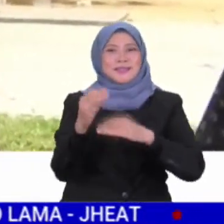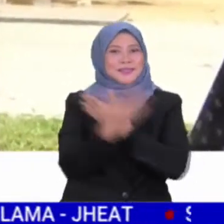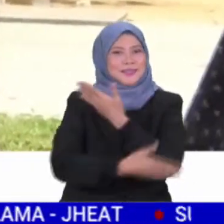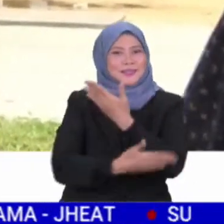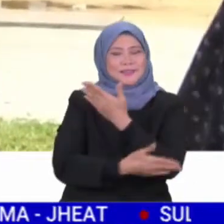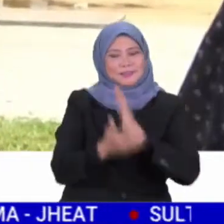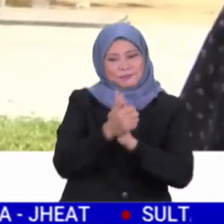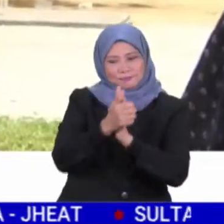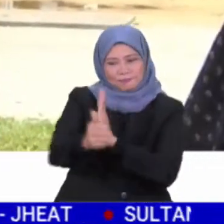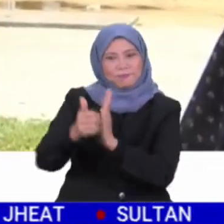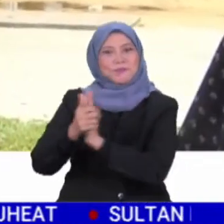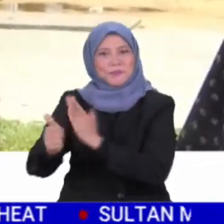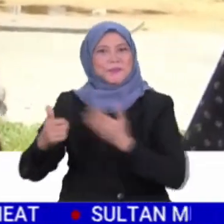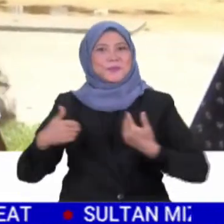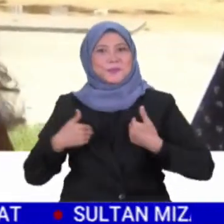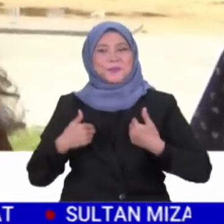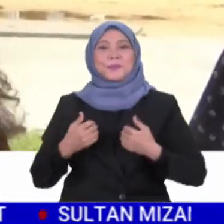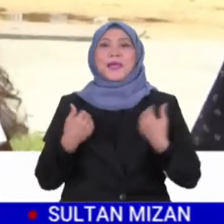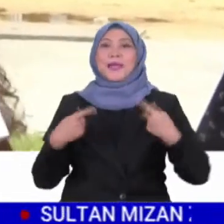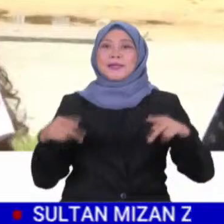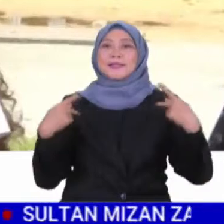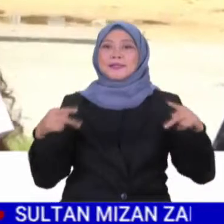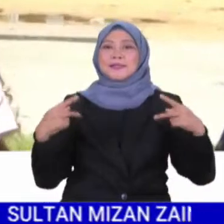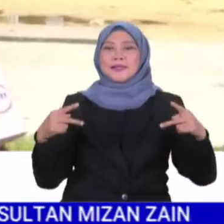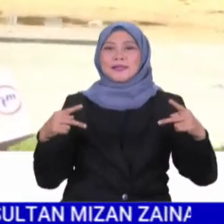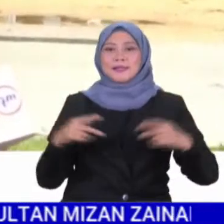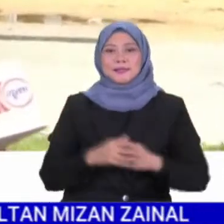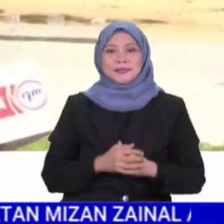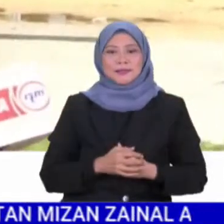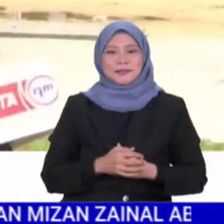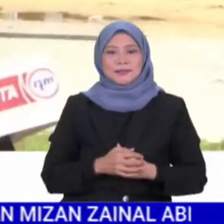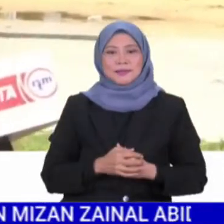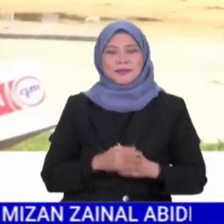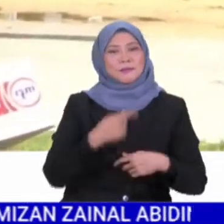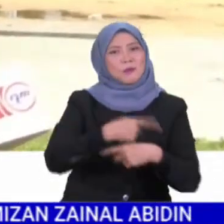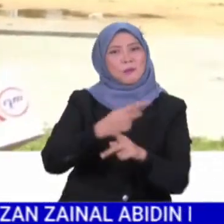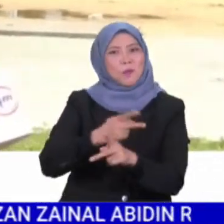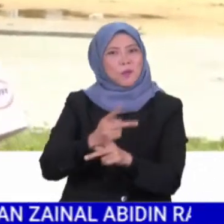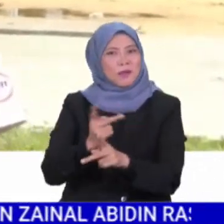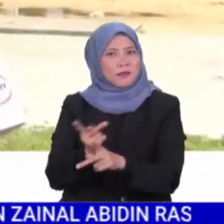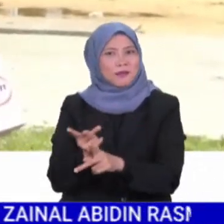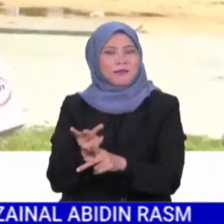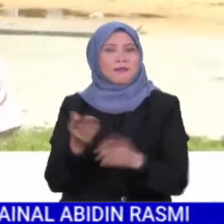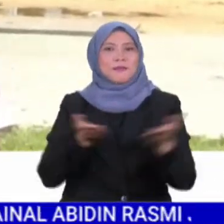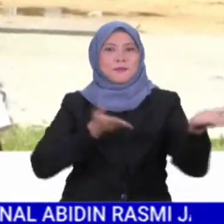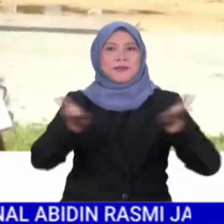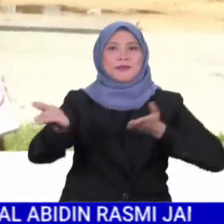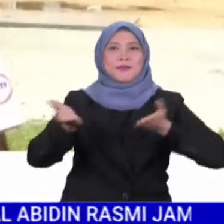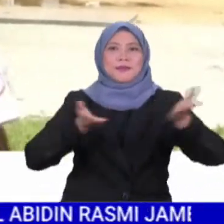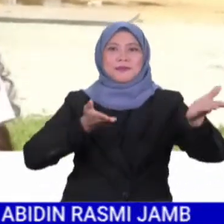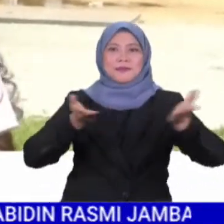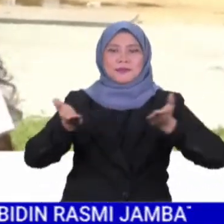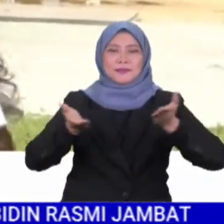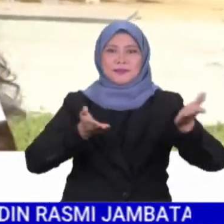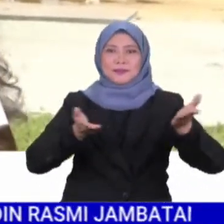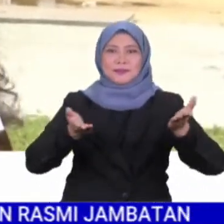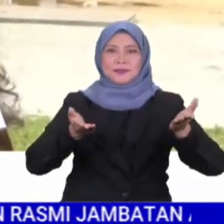sangat-sangat berbakat. Kita juga ada kedai pop-up yang memaparkan produk dan juga perkhidmatan